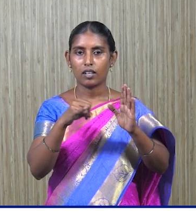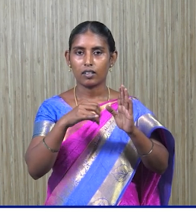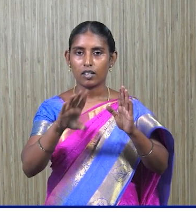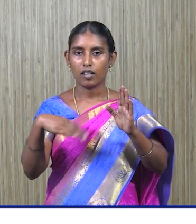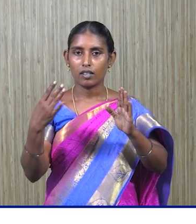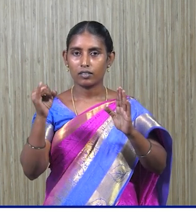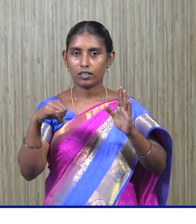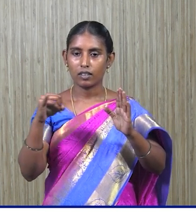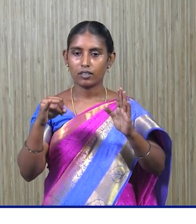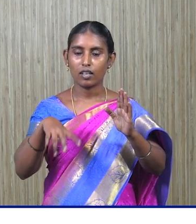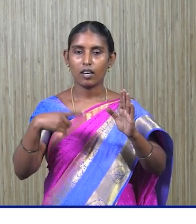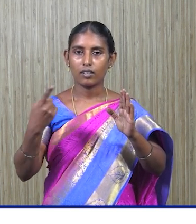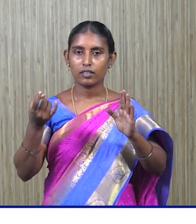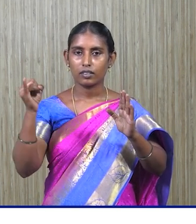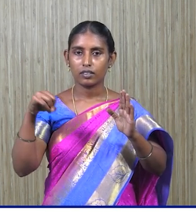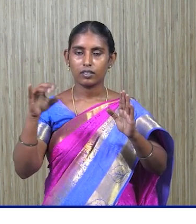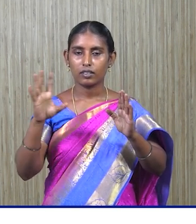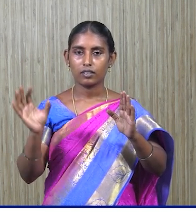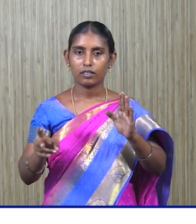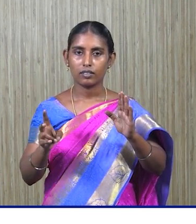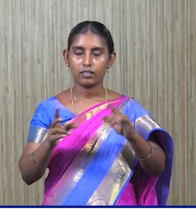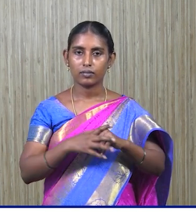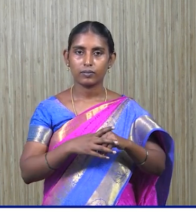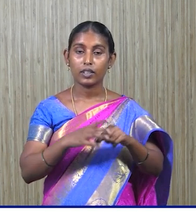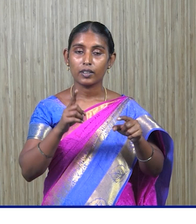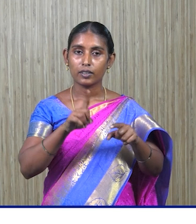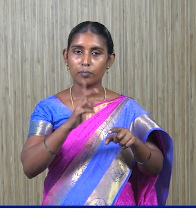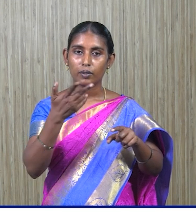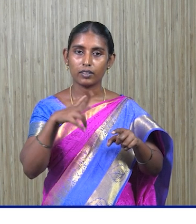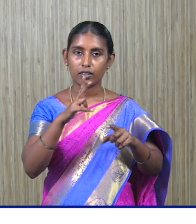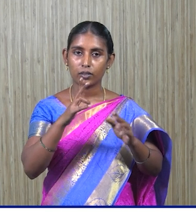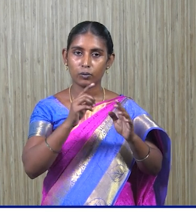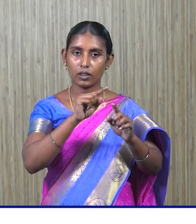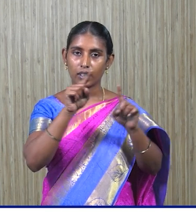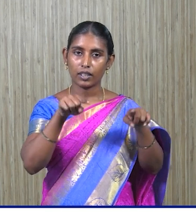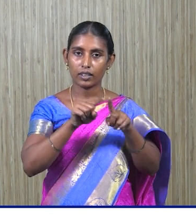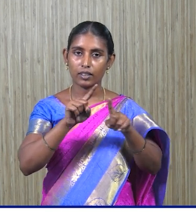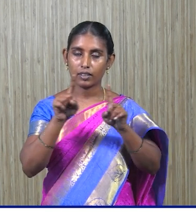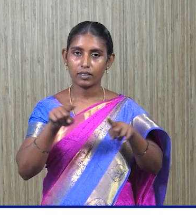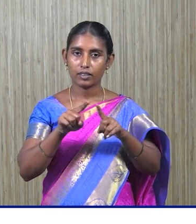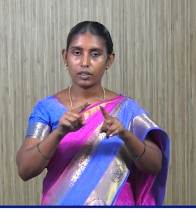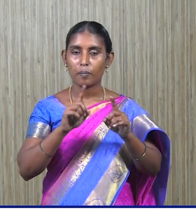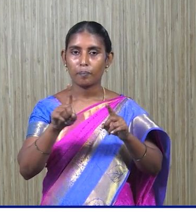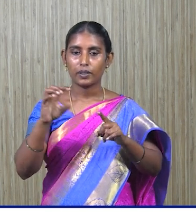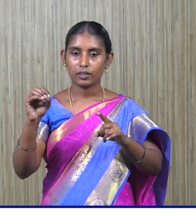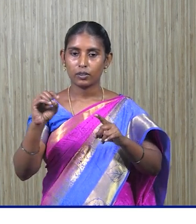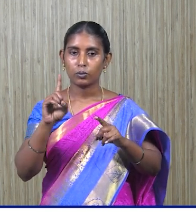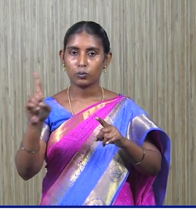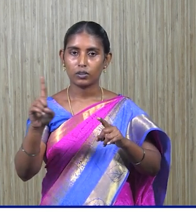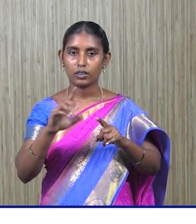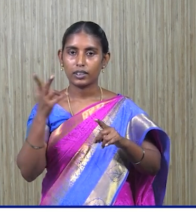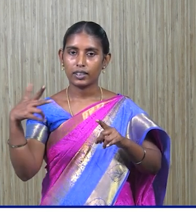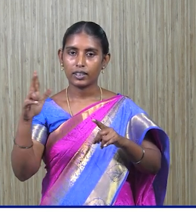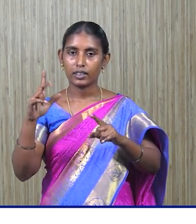அடுத்த படத்திலும் 6 தான் இருக்கின்றது. அந்த 18 மட்டும் கிடைமட்ட வரிசை 18 உள்ள கட்டங்களை மட்டும் நாம் 10 கட்டங்கள் ஒரு படத்திலும் 8